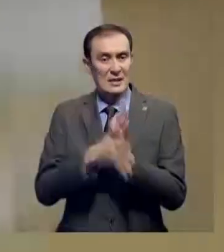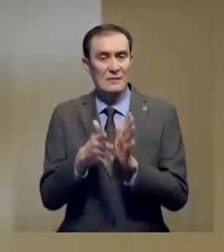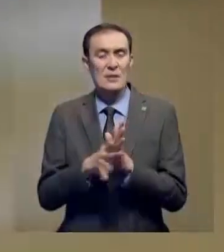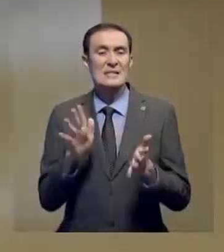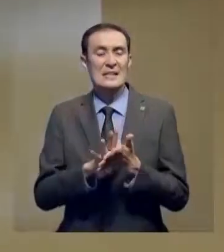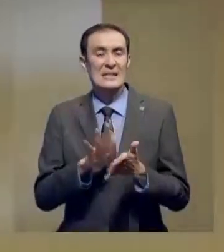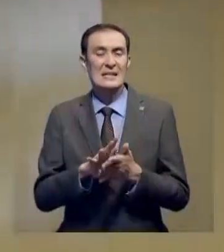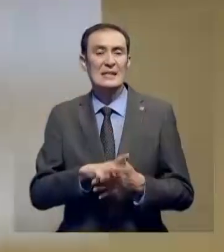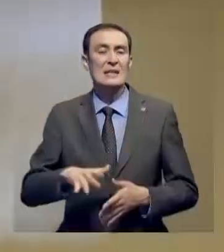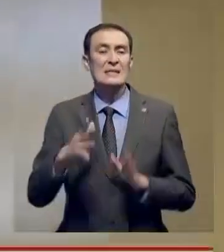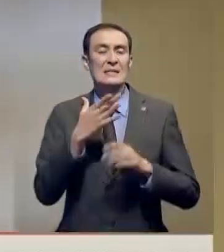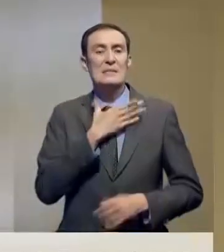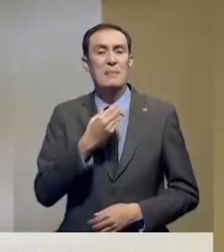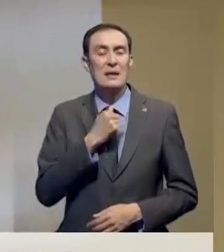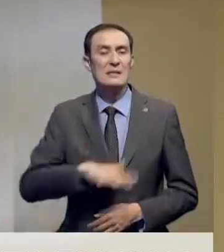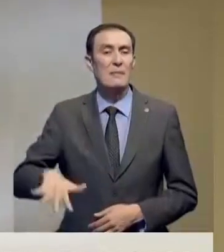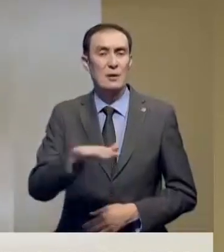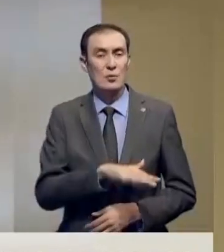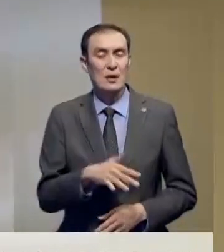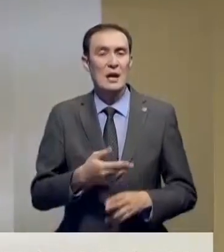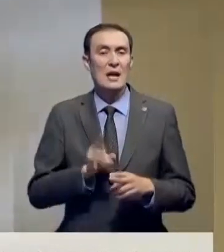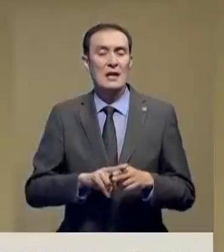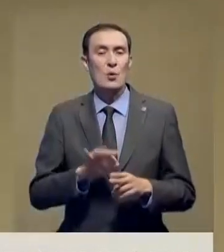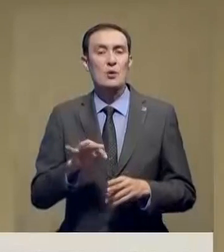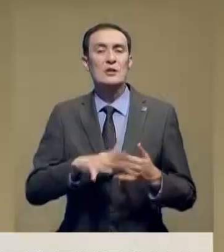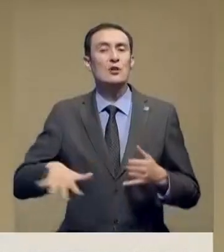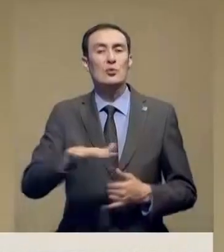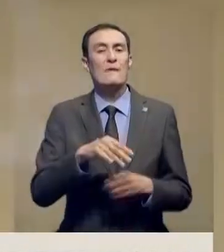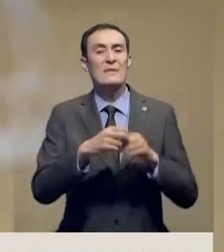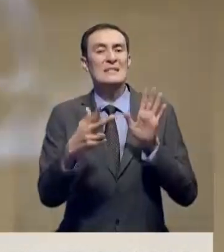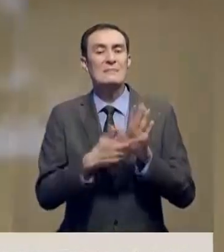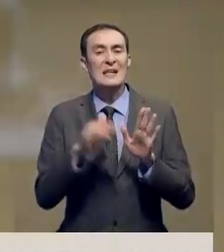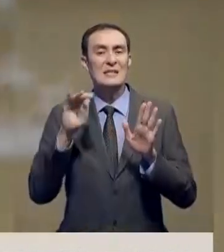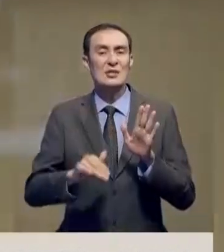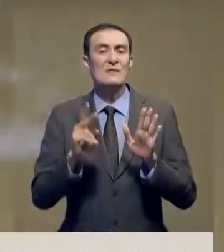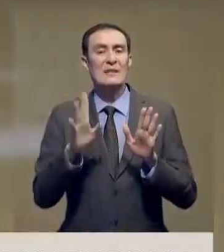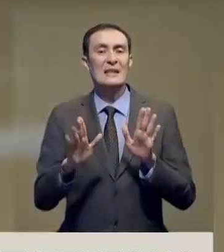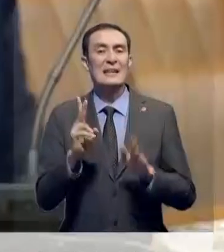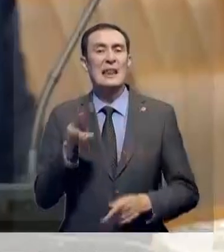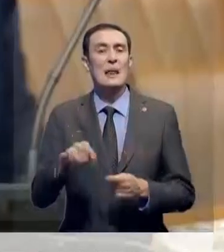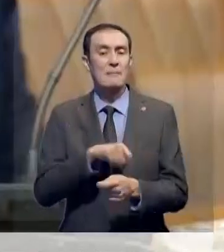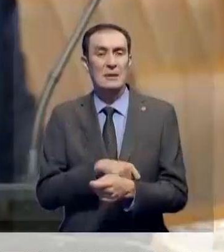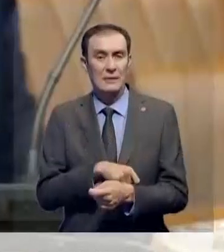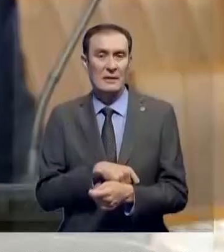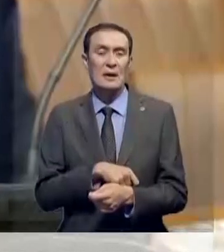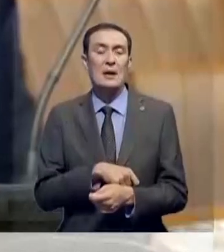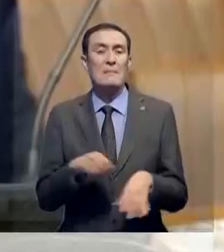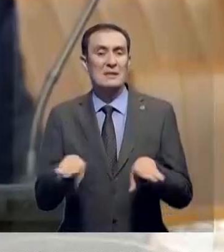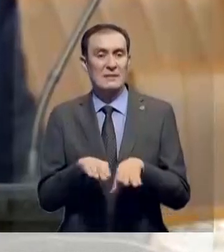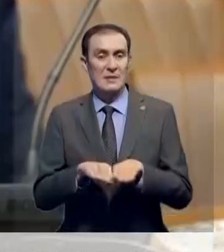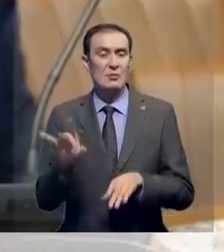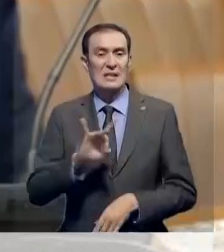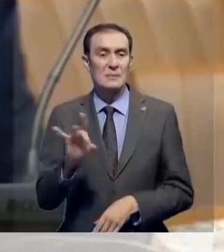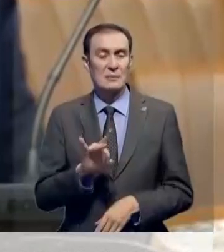исследованию загрязнения Семипалатинского полигона. Речь идет о территории 18 тысяч квадратных метров, сравнимой